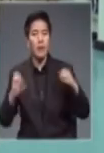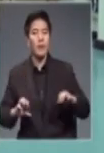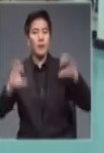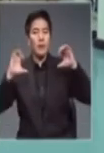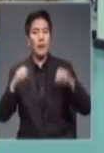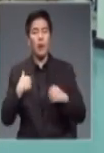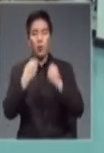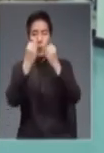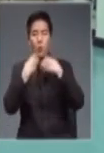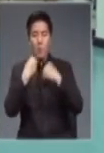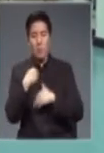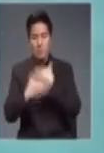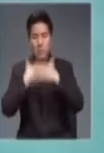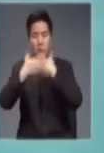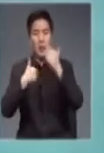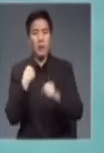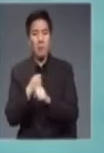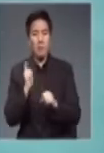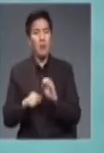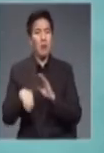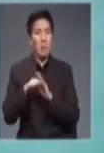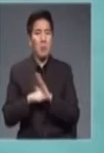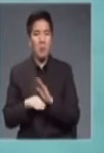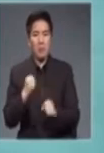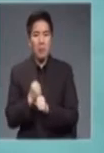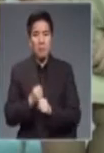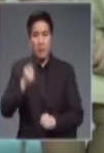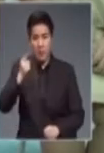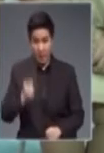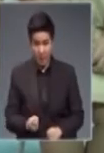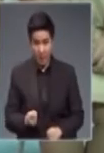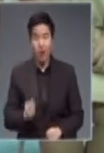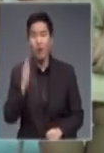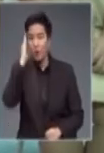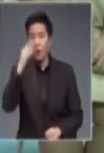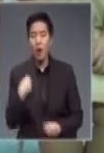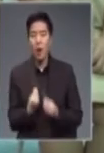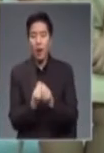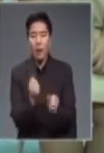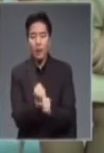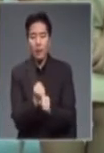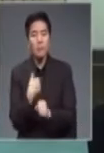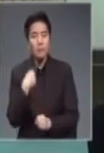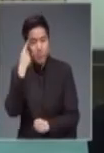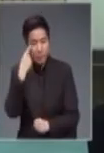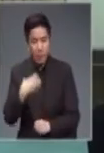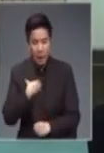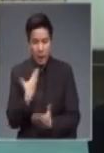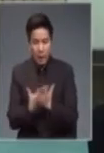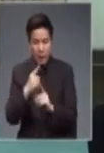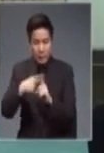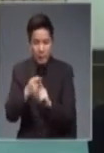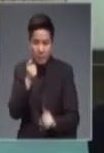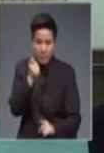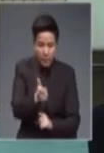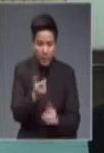ที่จะต้องสอดคล้องกับธรรมชาติได้รวมทั้งการกระจายตัวของประชากรให้มีที่ดินทำกินมีที่อยู่อาศัยมีงานมี